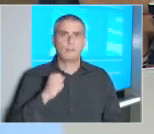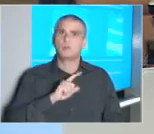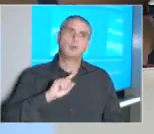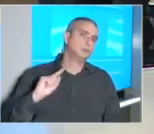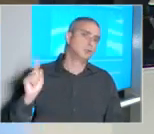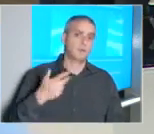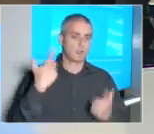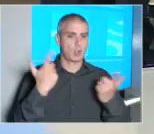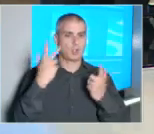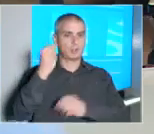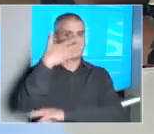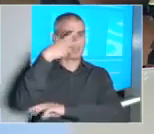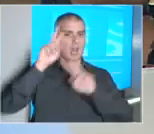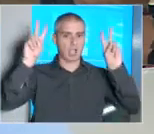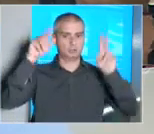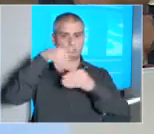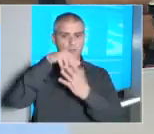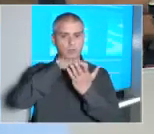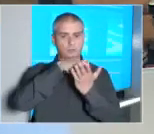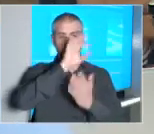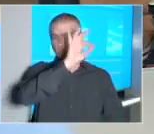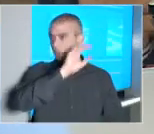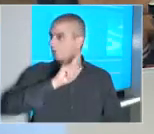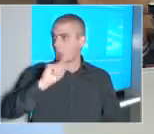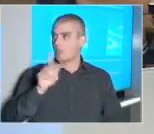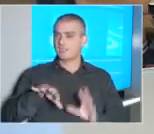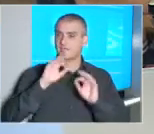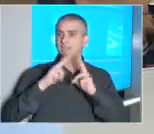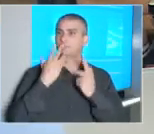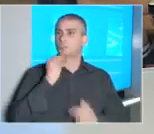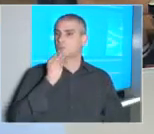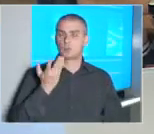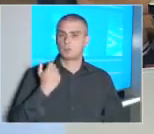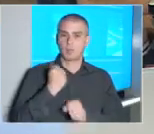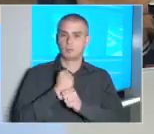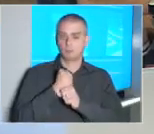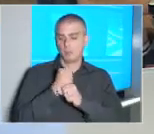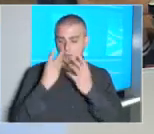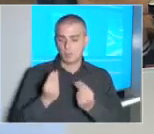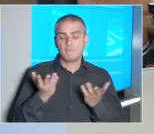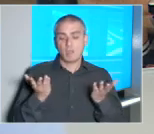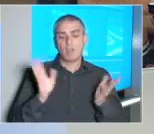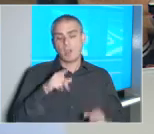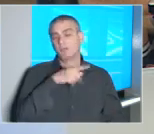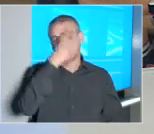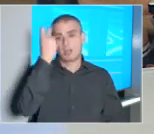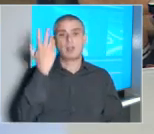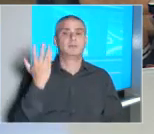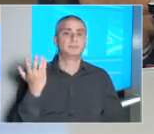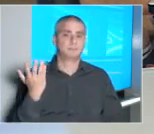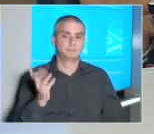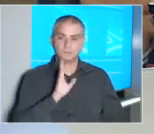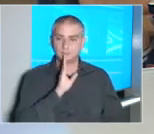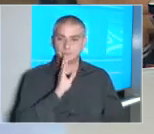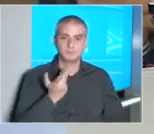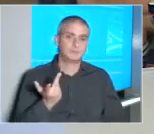שכל... וחוגג עם דגלי אש"ף בתוך היישובים שלהם. כמו שלא כל נבחרי הציבור היהודים עושים עבודה טובה, כנראה גם אצל הערבים יש אותה הבעיה. אז